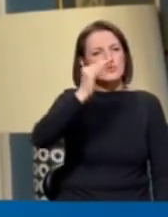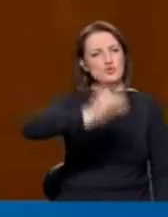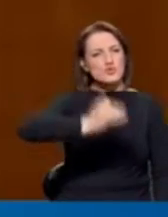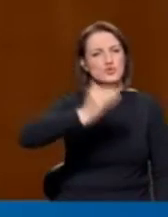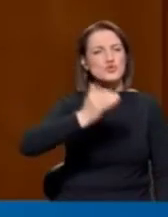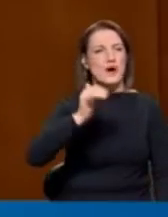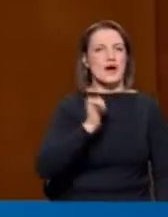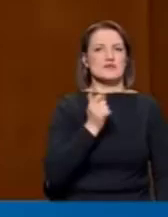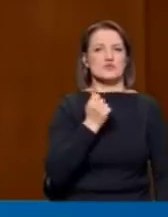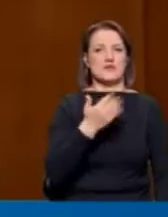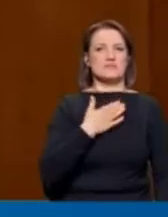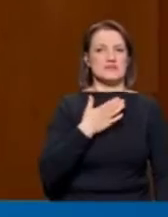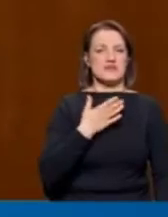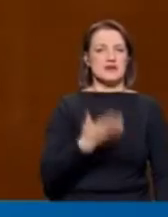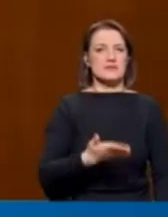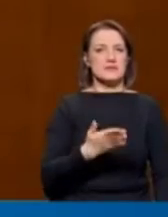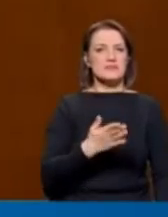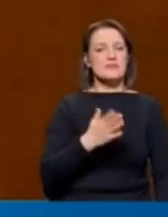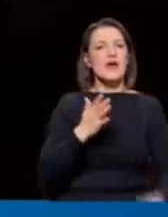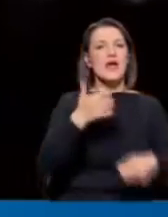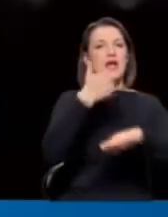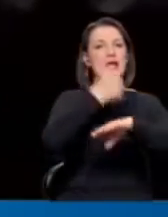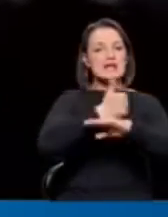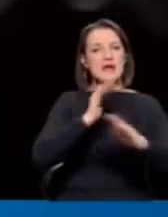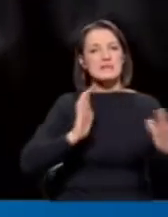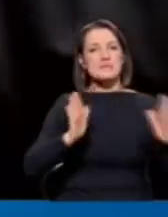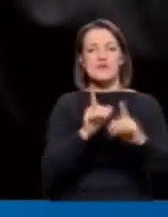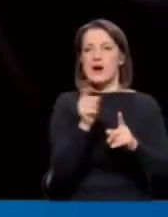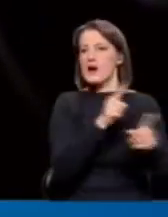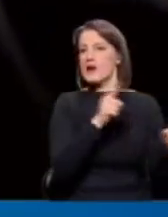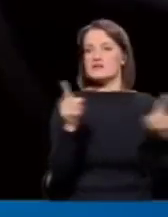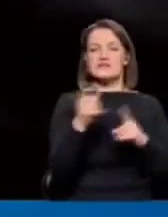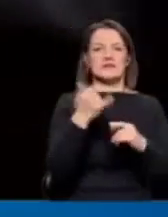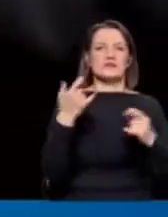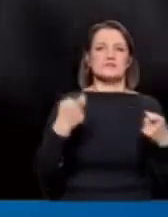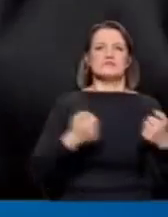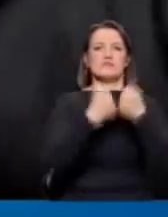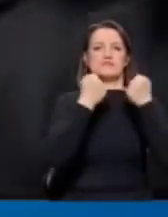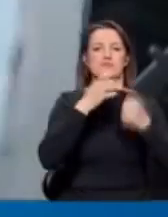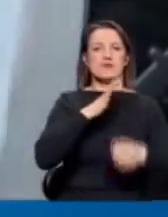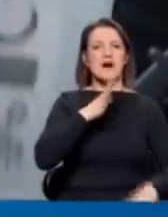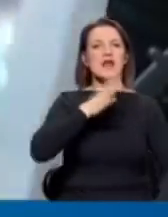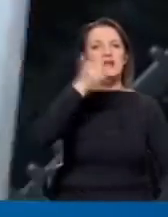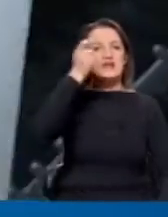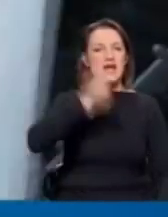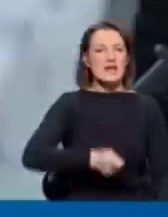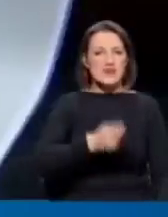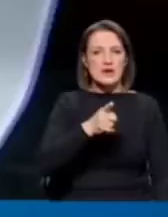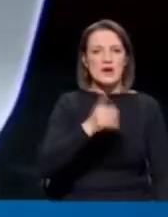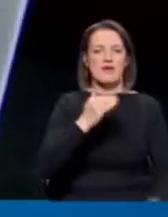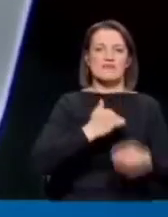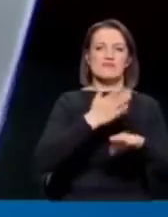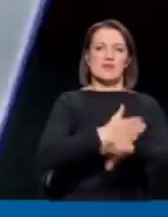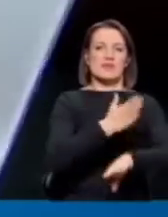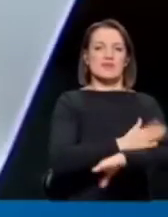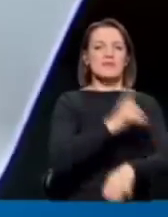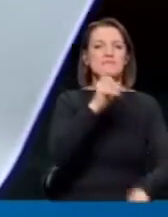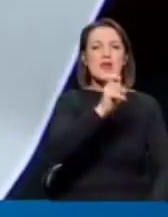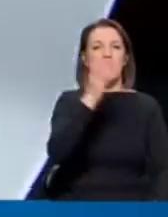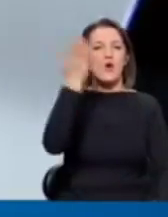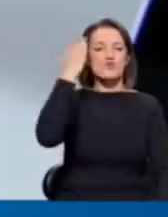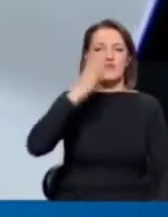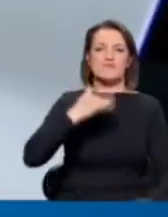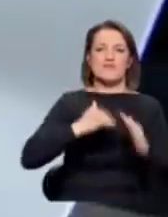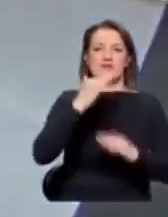ücretle bizde iktidar muhalefet Aslında karşılıklı istatistiklerin çarpışması var gerçekse vatandaşın herhangi bir öncekinden daha fazla